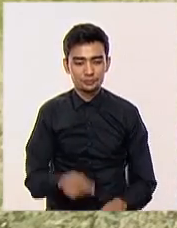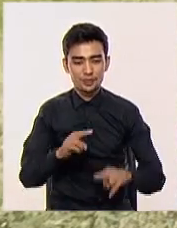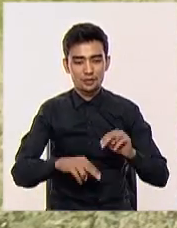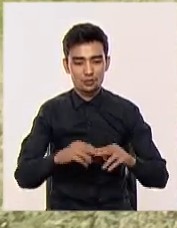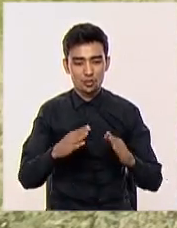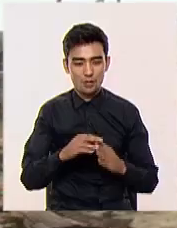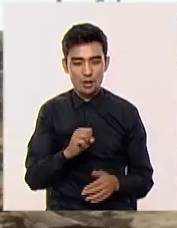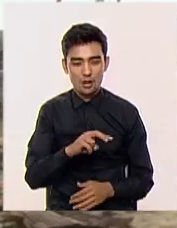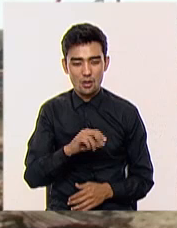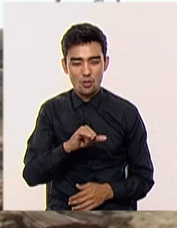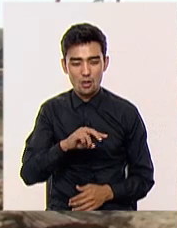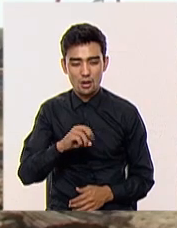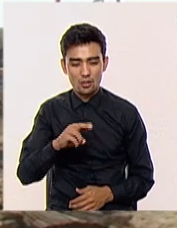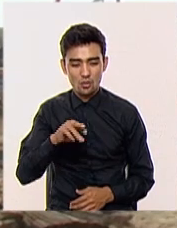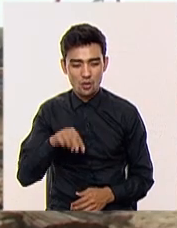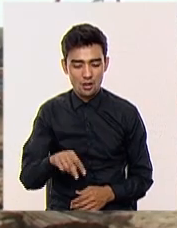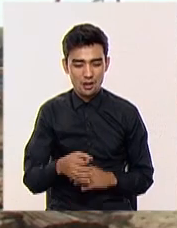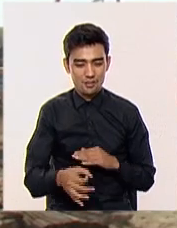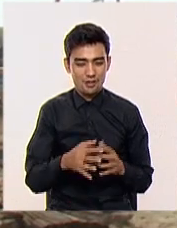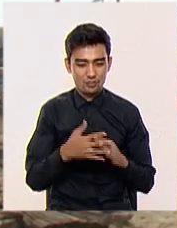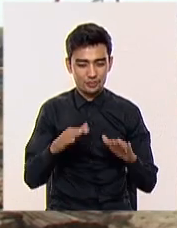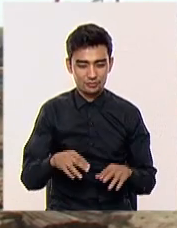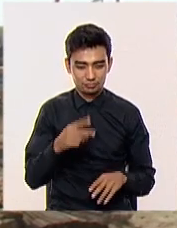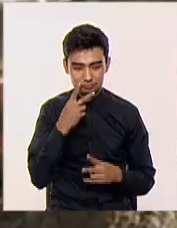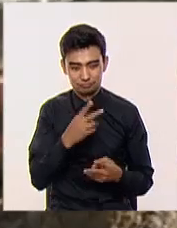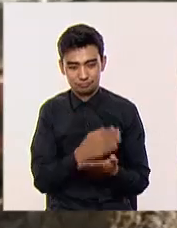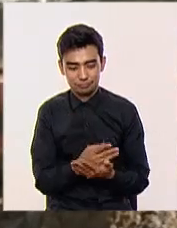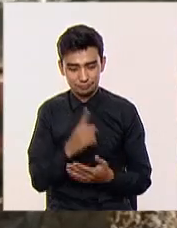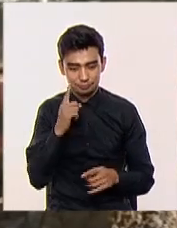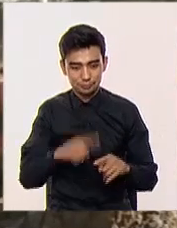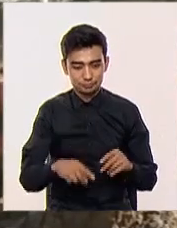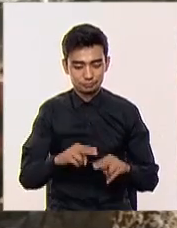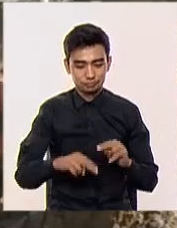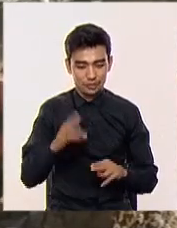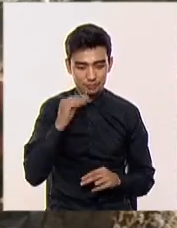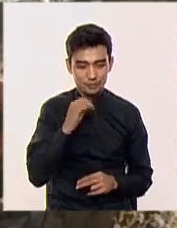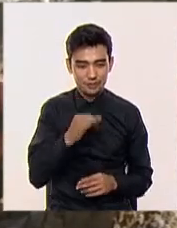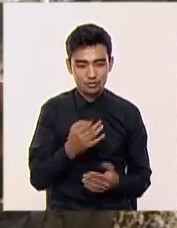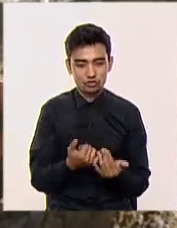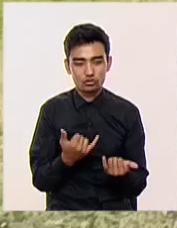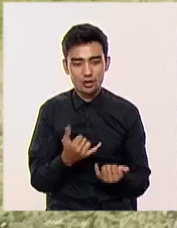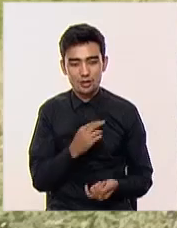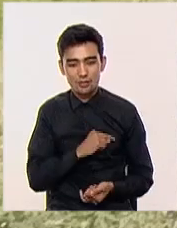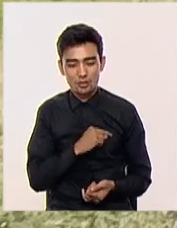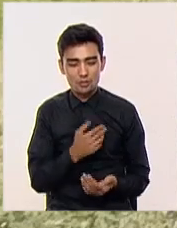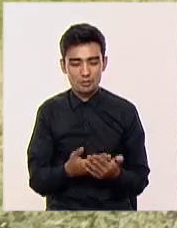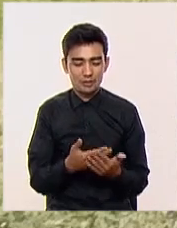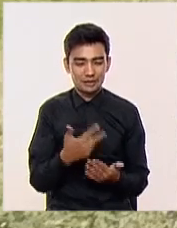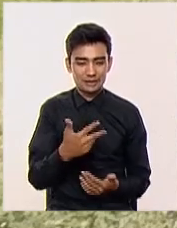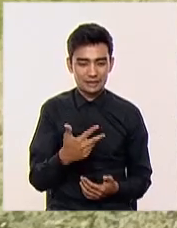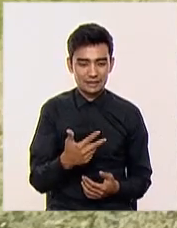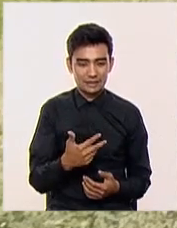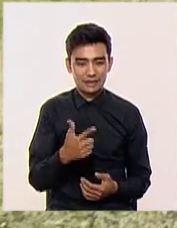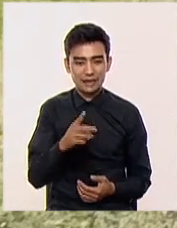домов в селе Ауликоль для погорельцев движется ударными темпами. По нашим скромным подсчетам, сейчас на площадке работает около 30